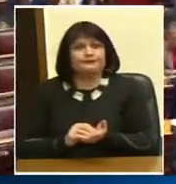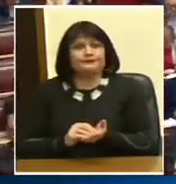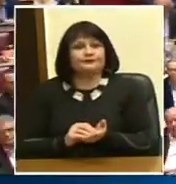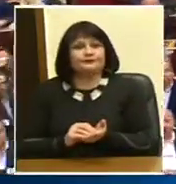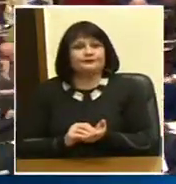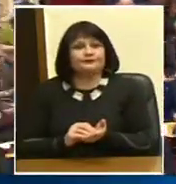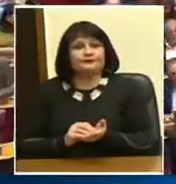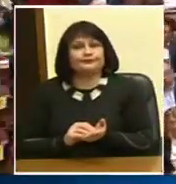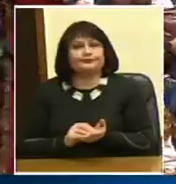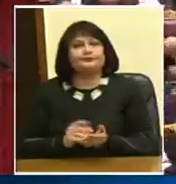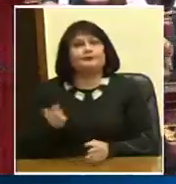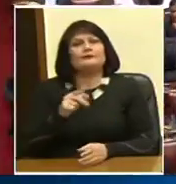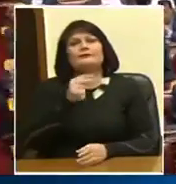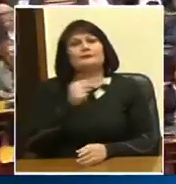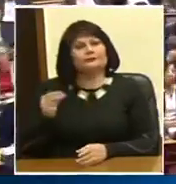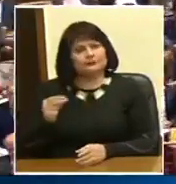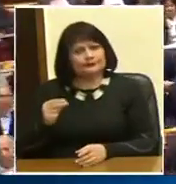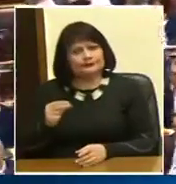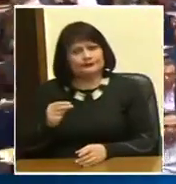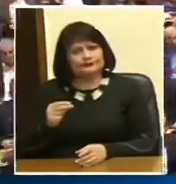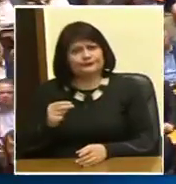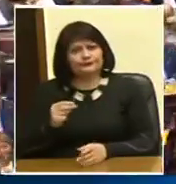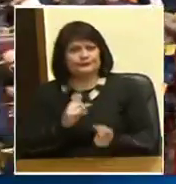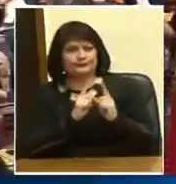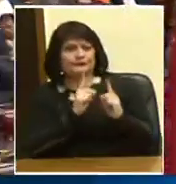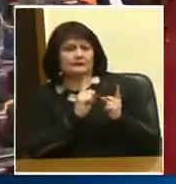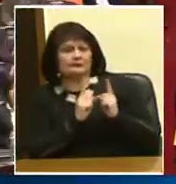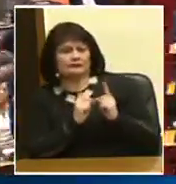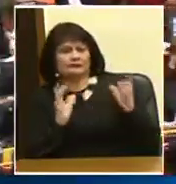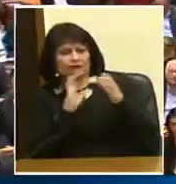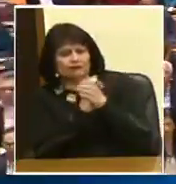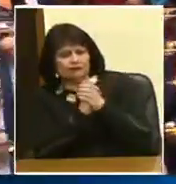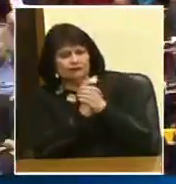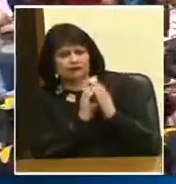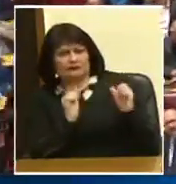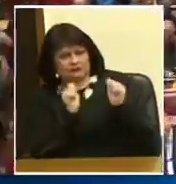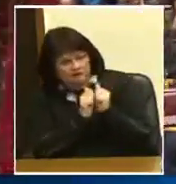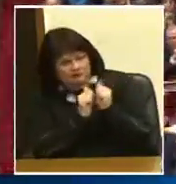για να περάσω σε ένα άλλο θέμα, συνένεση θεωρώ ότι μπορούμε να πετύχουμε όχι μόνο